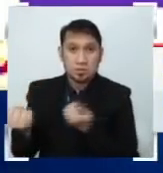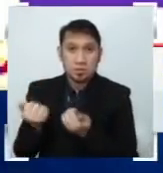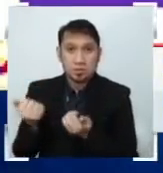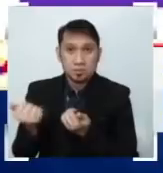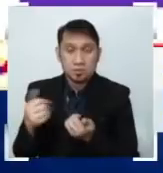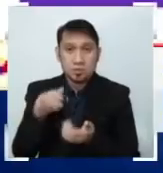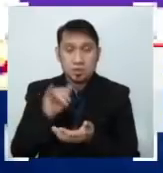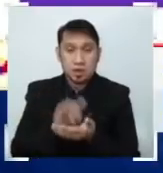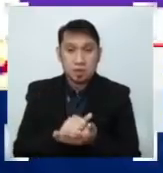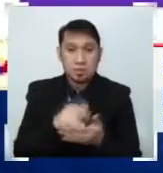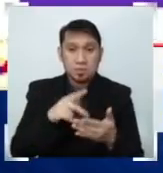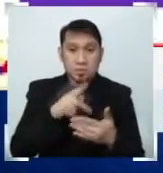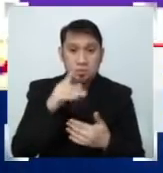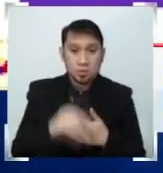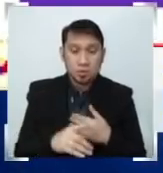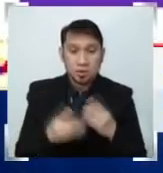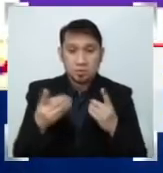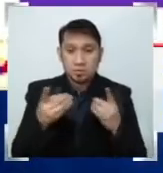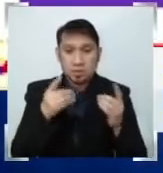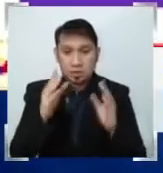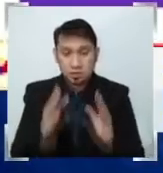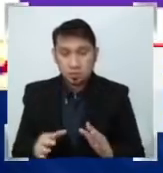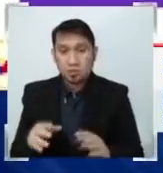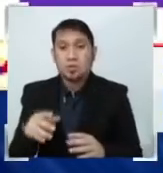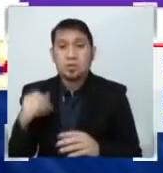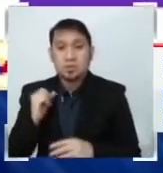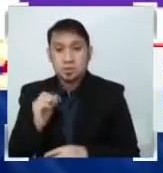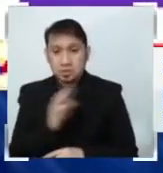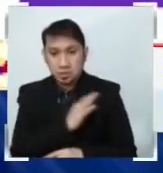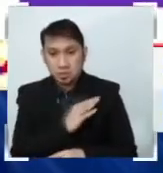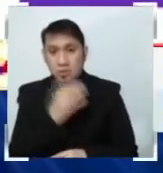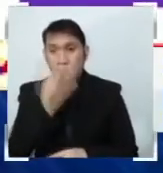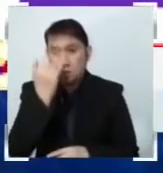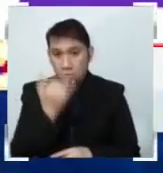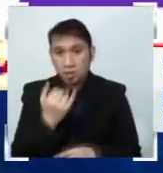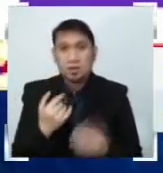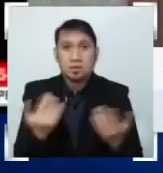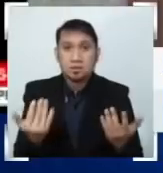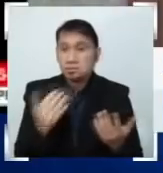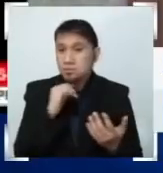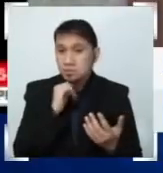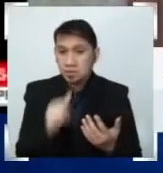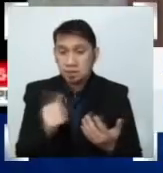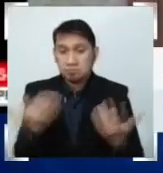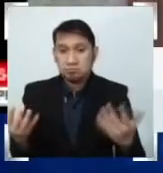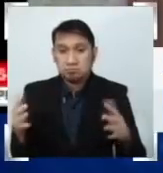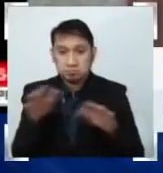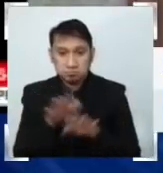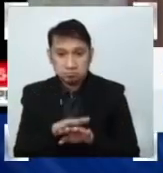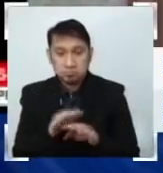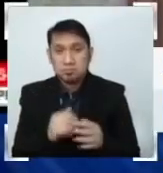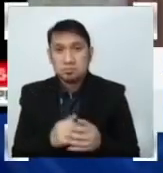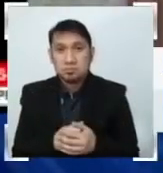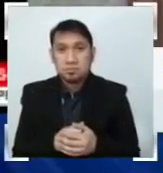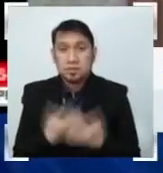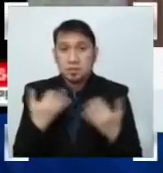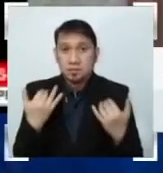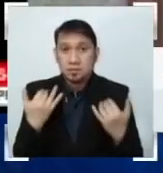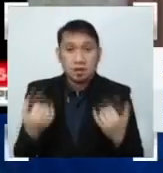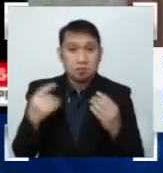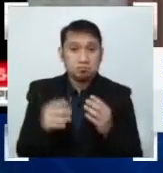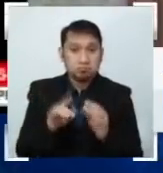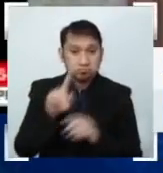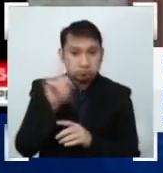director, personnel. Why don't we just, you know, streamline? Isiniwalat din ni Lacson ang